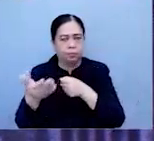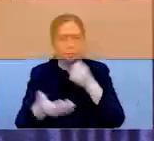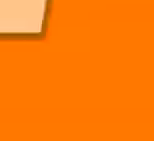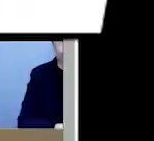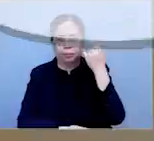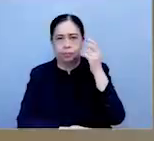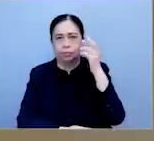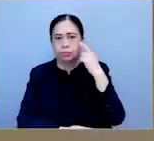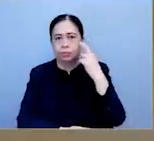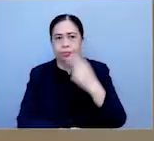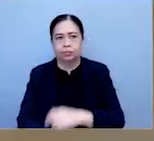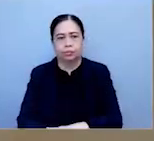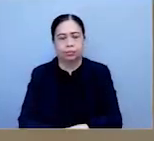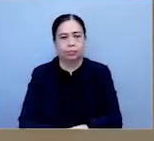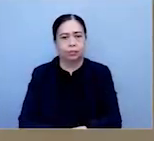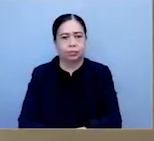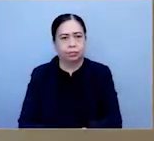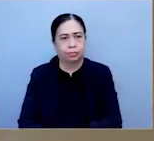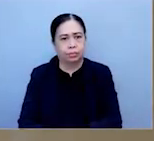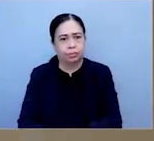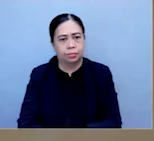Robles.